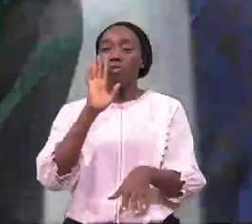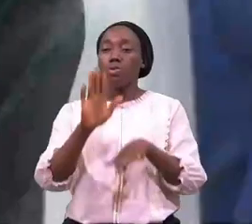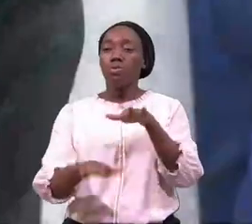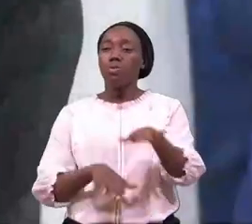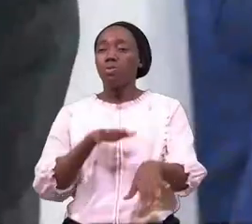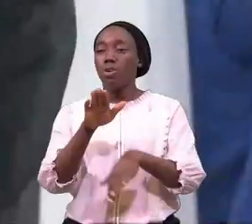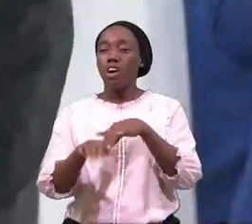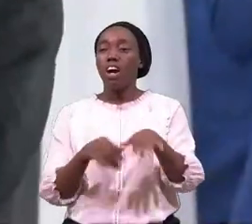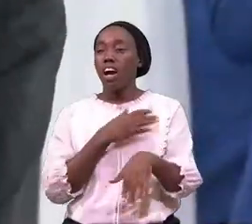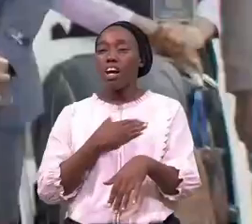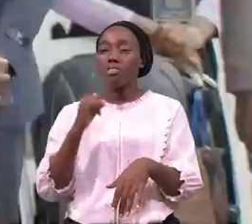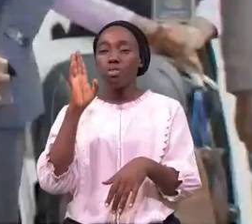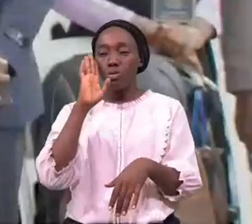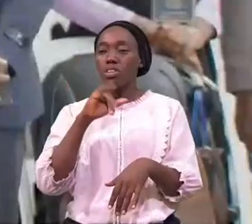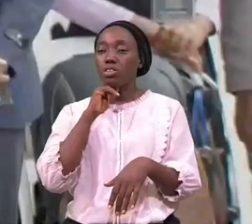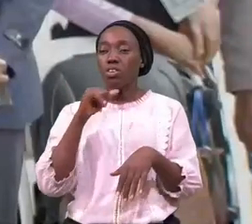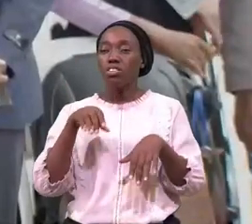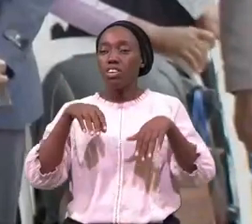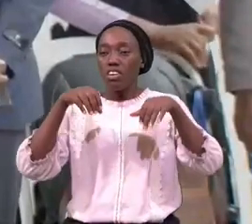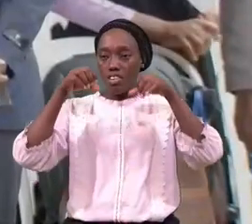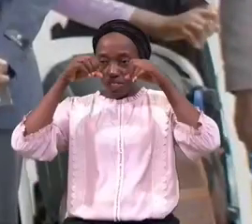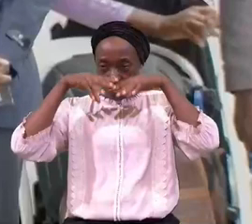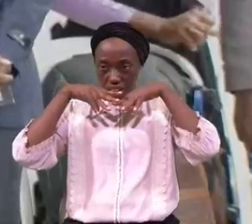Et vous allez marcher, vous ne serez pas fatigué.